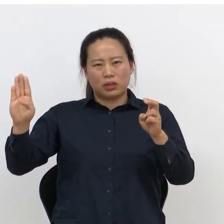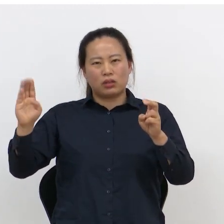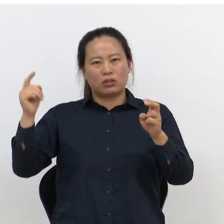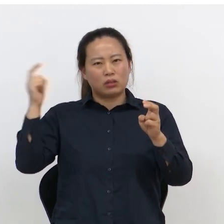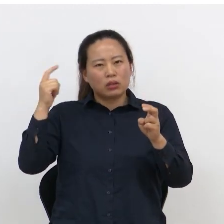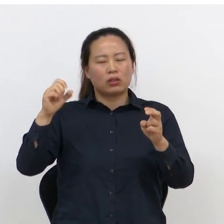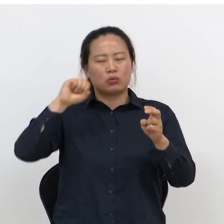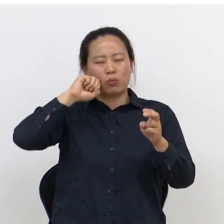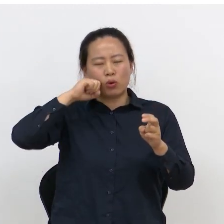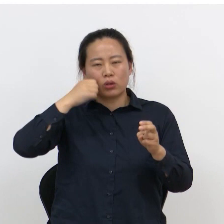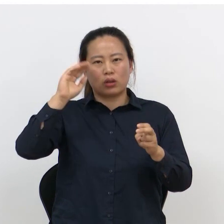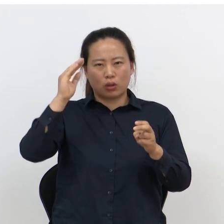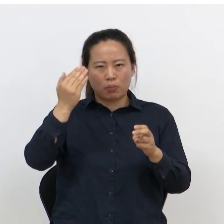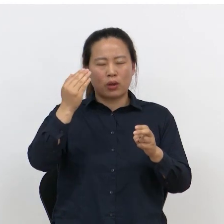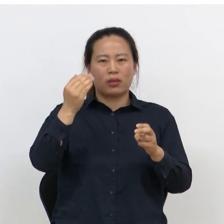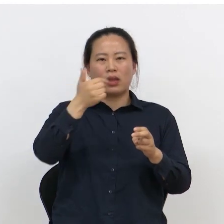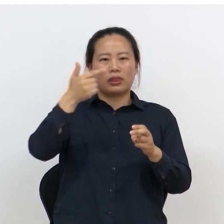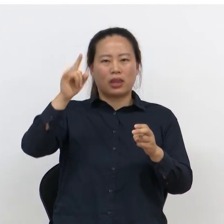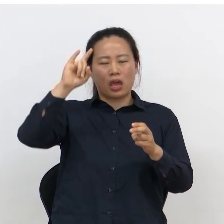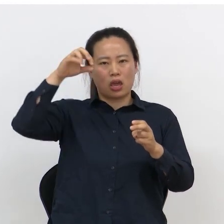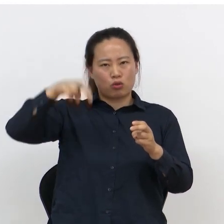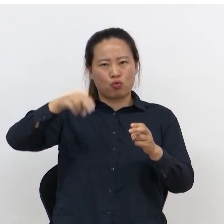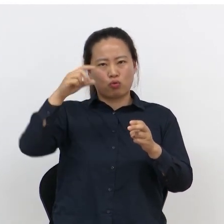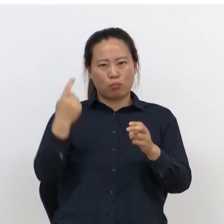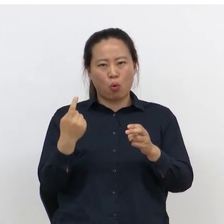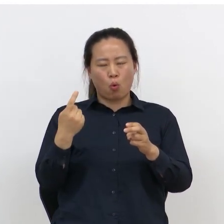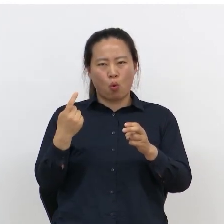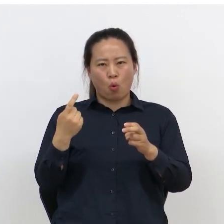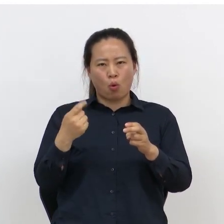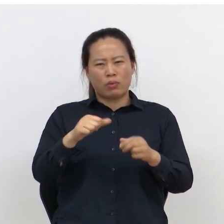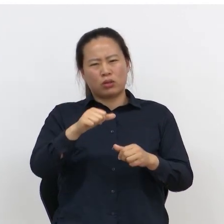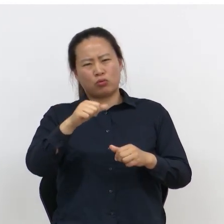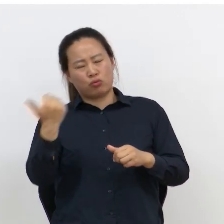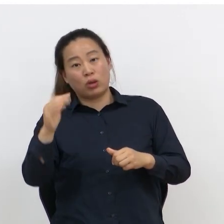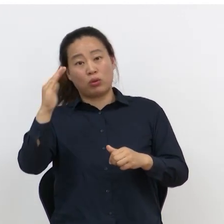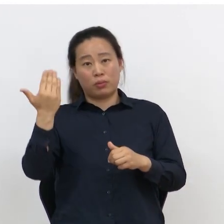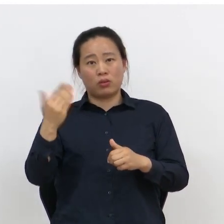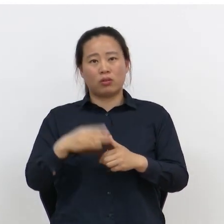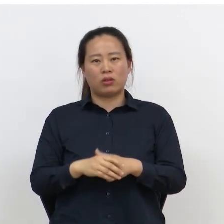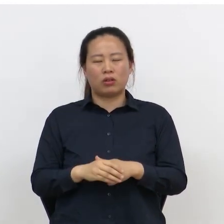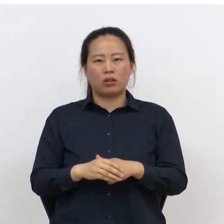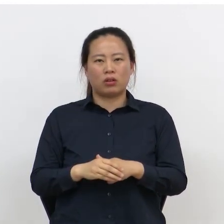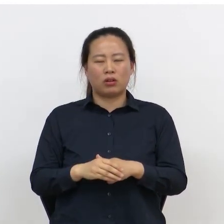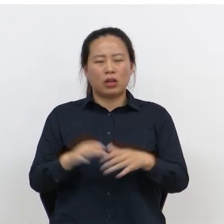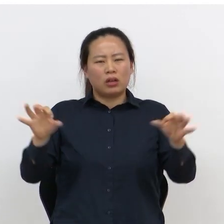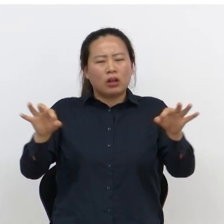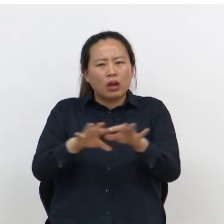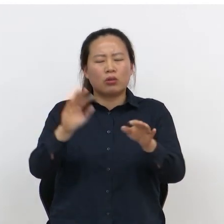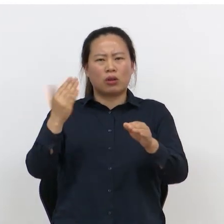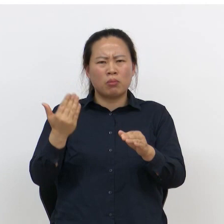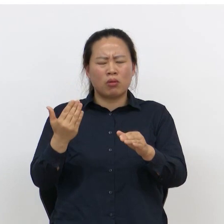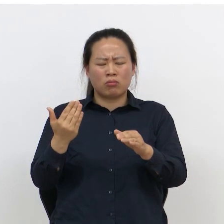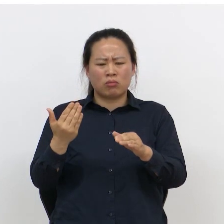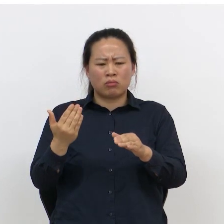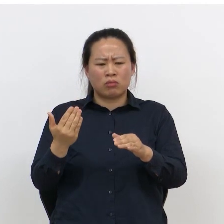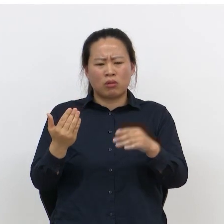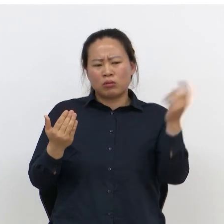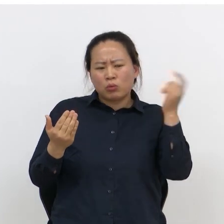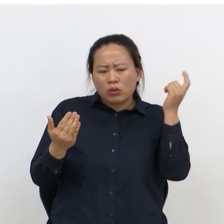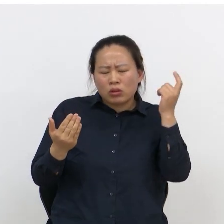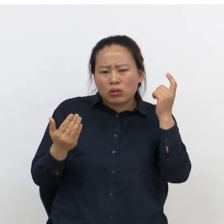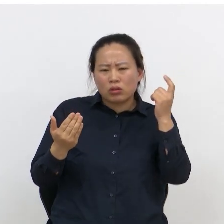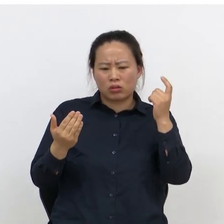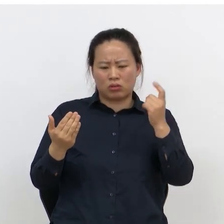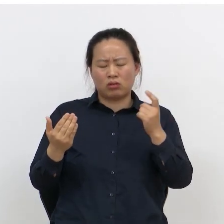거고요. 뇌 유모세포마저 이제 병들게 되면 얘들까지 사라지면 아무리 진동을 해도 전기